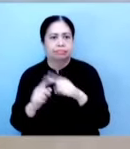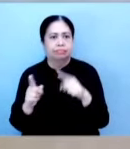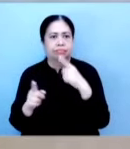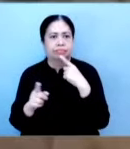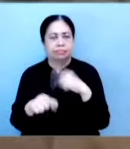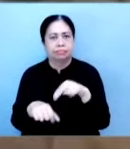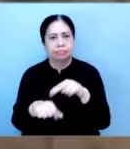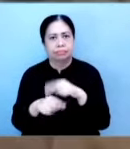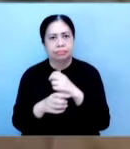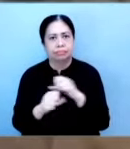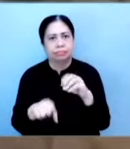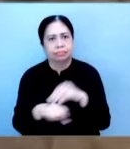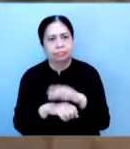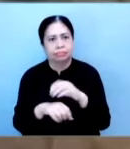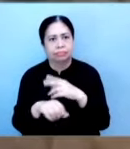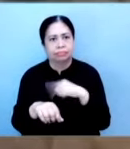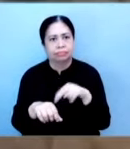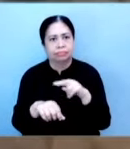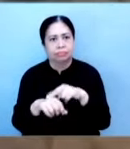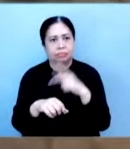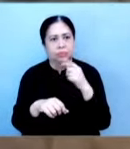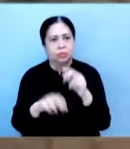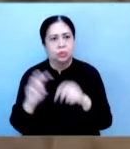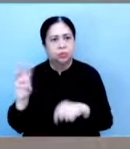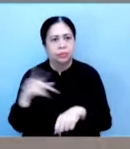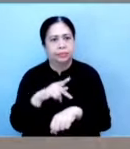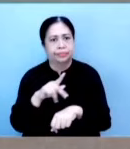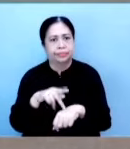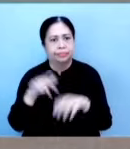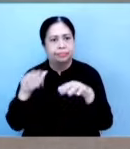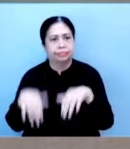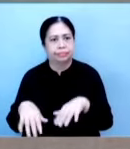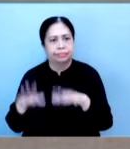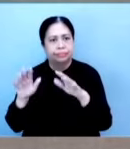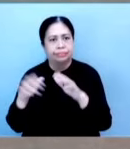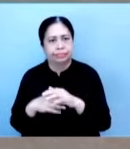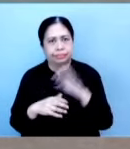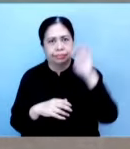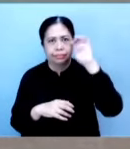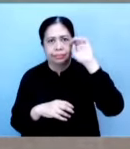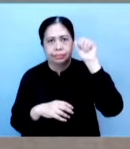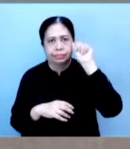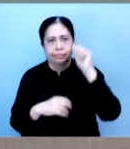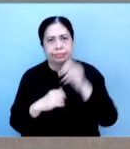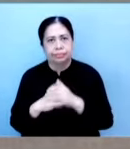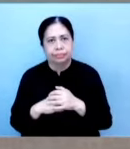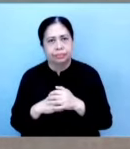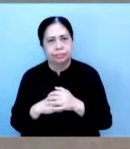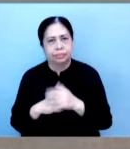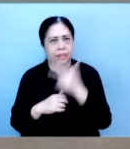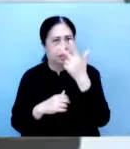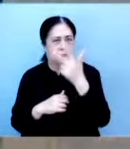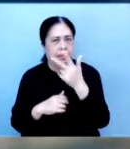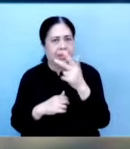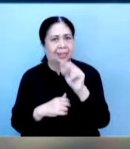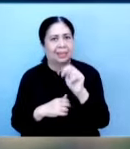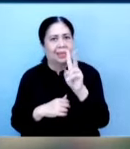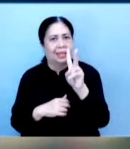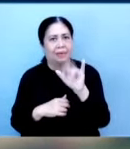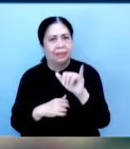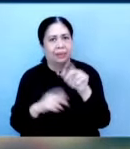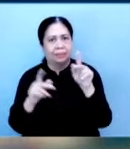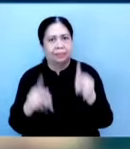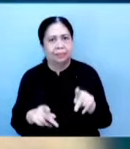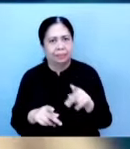Security advisor at National task force for the West Philippines se chairperson Eduardo Oo tatlong Navy personel ang nasugatan